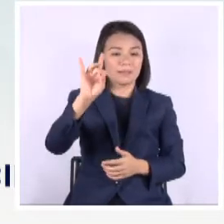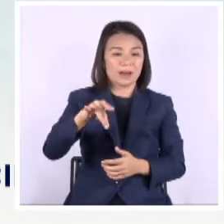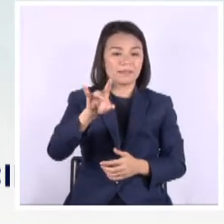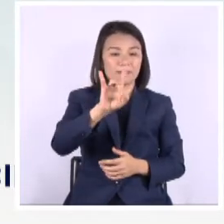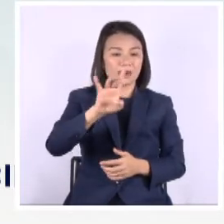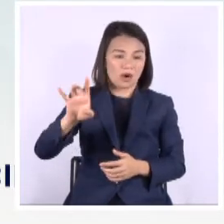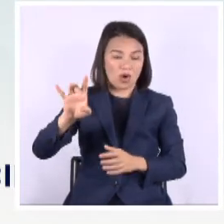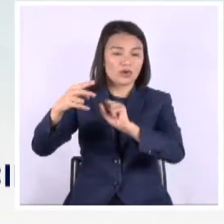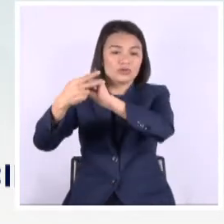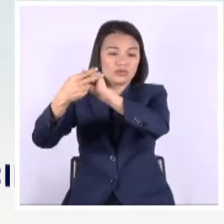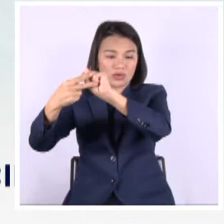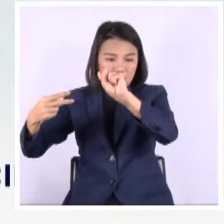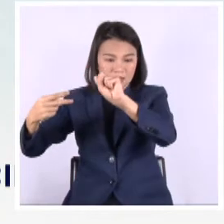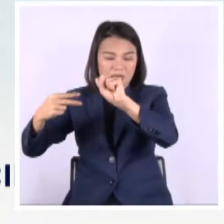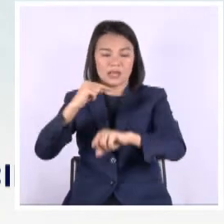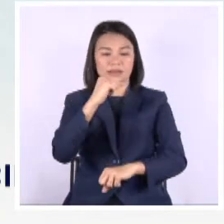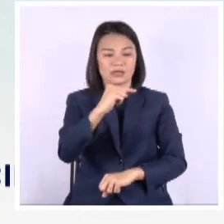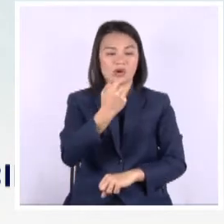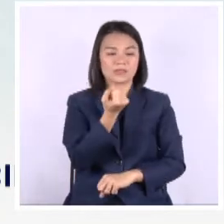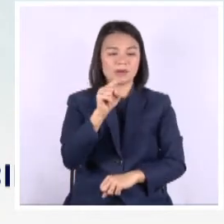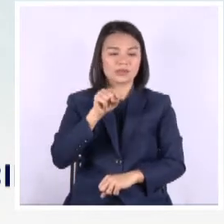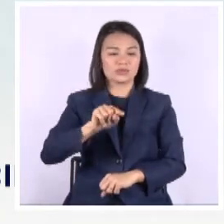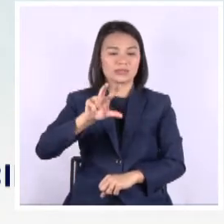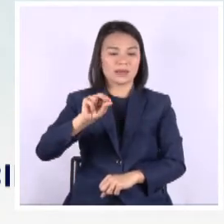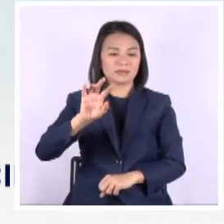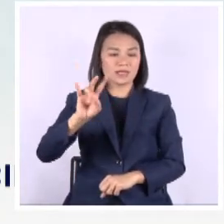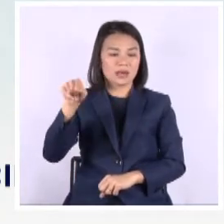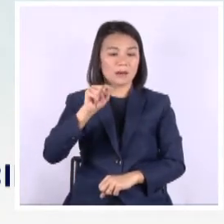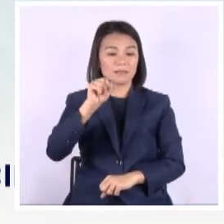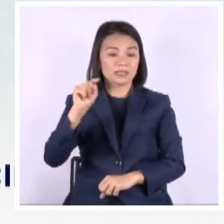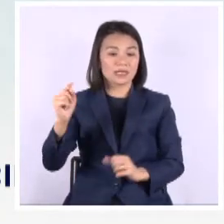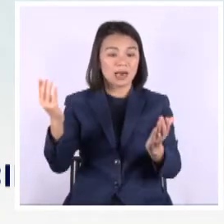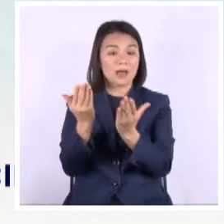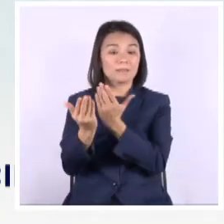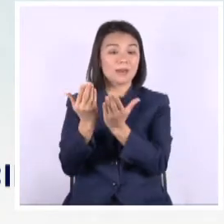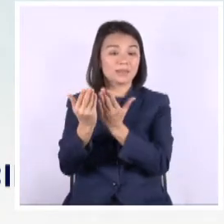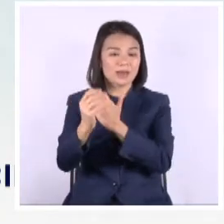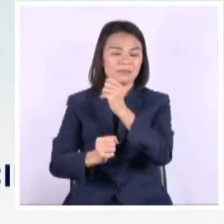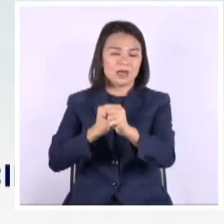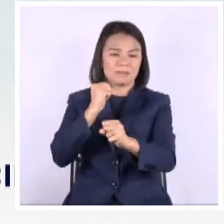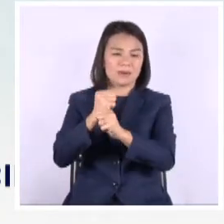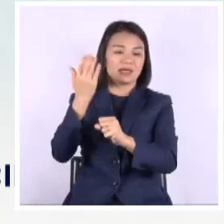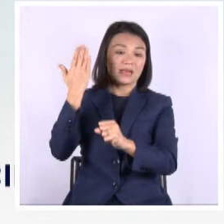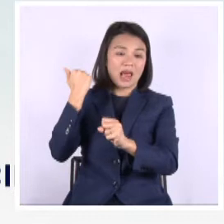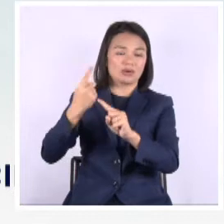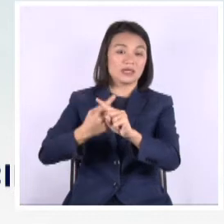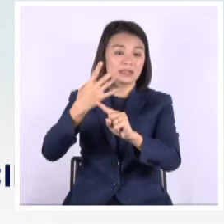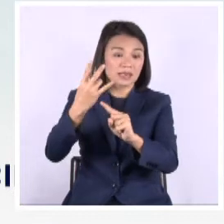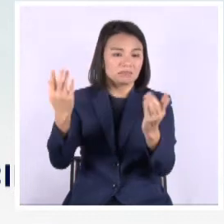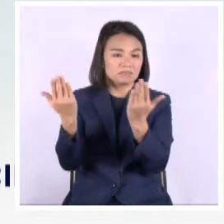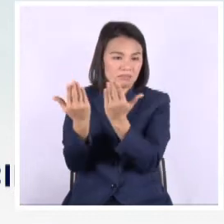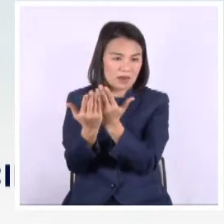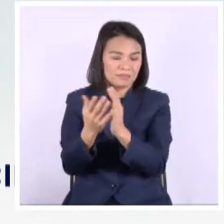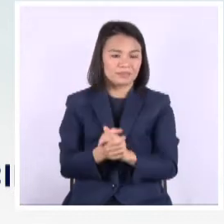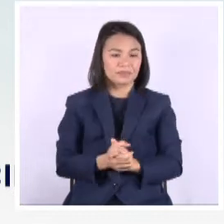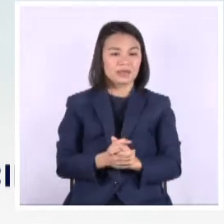$19นะครับติดลบไป 11.3 7%นะครับเมื่อเทียบกับช่วงเดียวกันของปีที่แล้วส่วนเรื่องของนำเข้าเดือนนี้เดือน